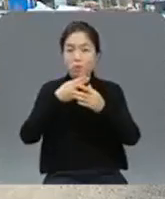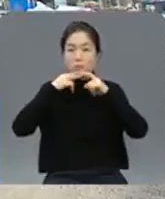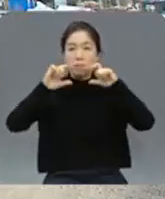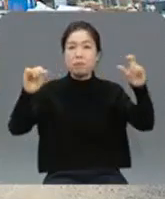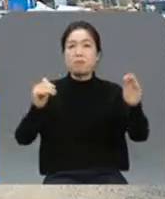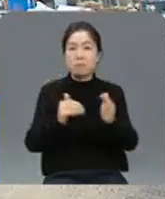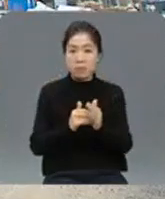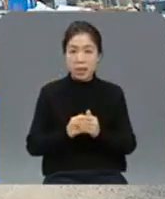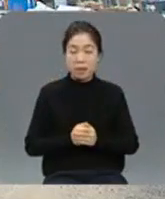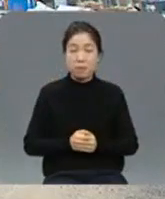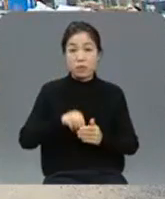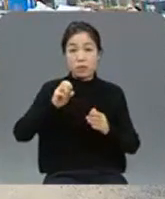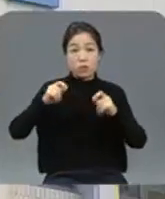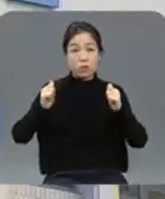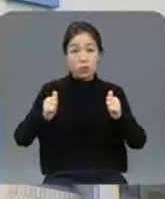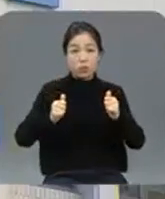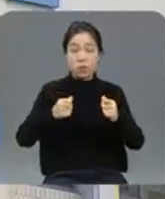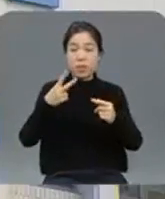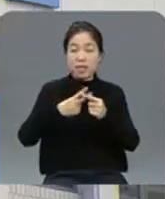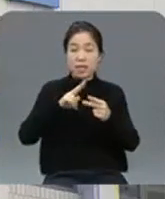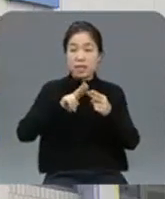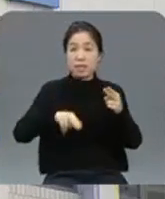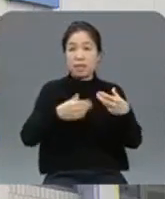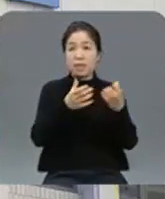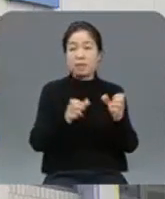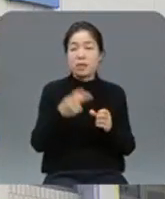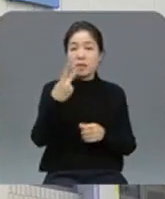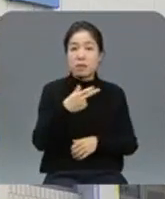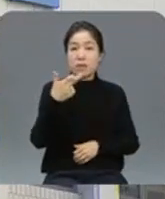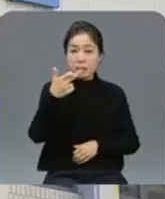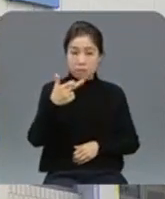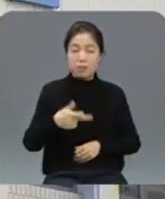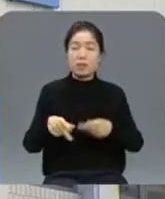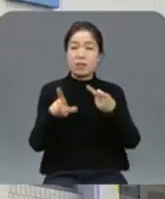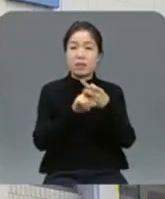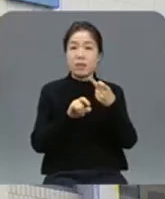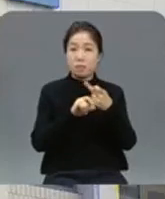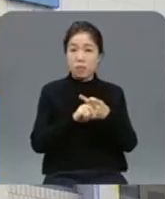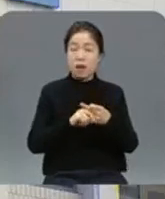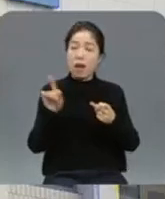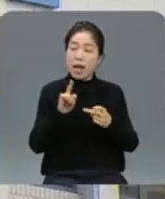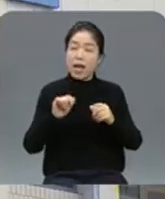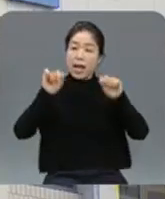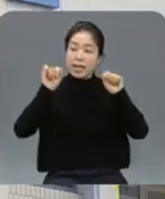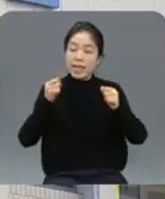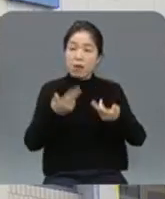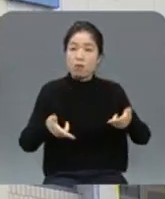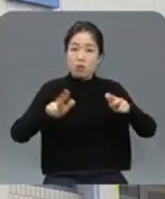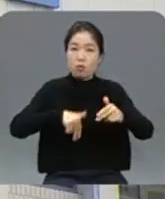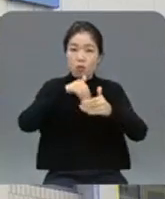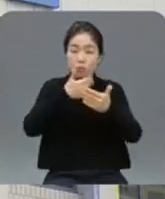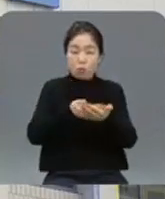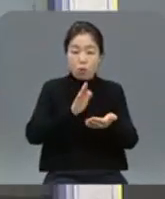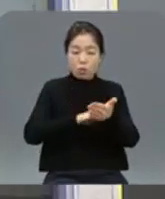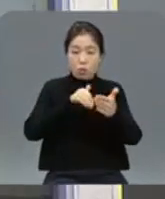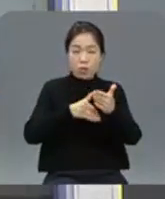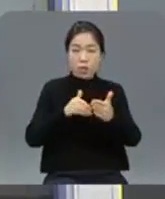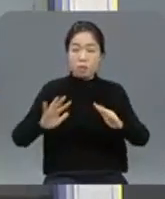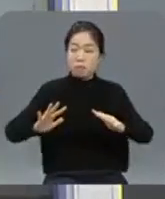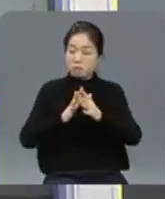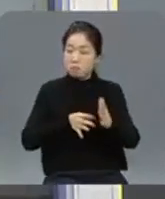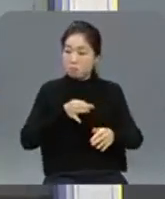선고받았습니다 광주지법 제 2형사부는 2017년 12월 한 체육공원의 보수공사비를 건설사에